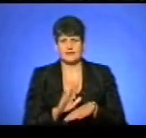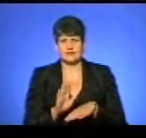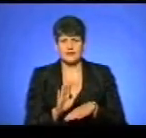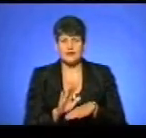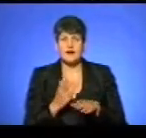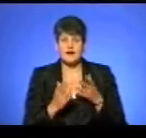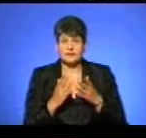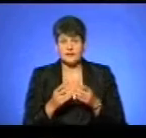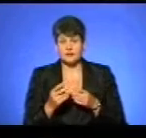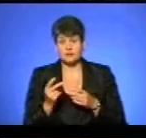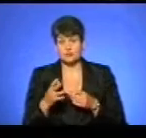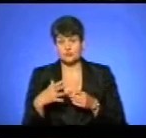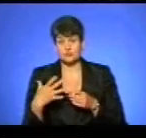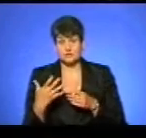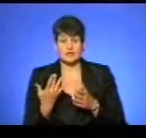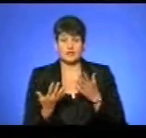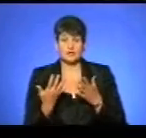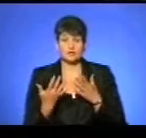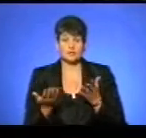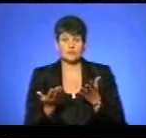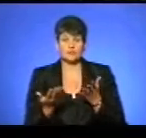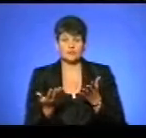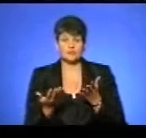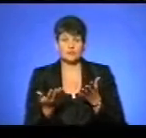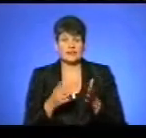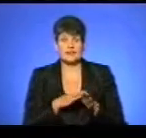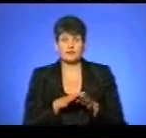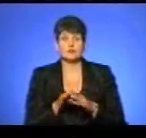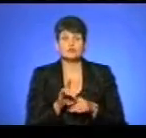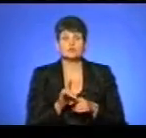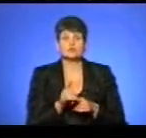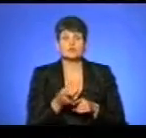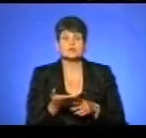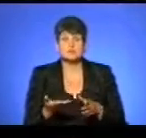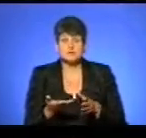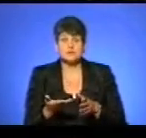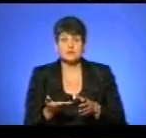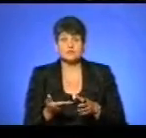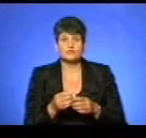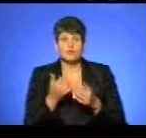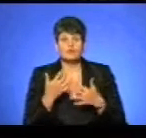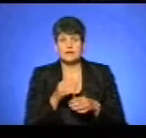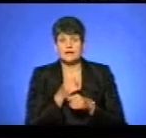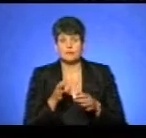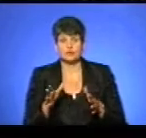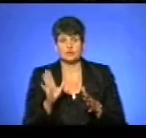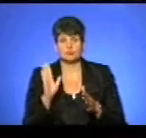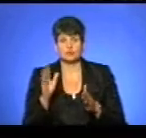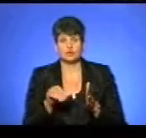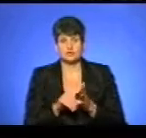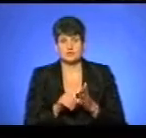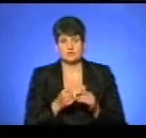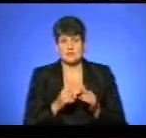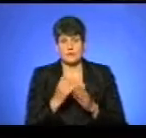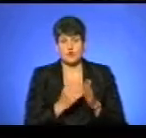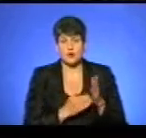Але з другого боку, якщо людина якусь вимогу не виконала на якомусь етапі, то вона вже не може бути учасником тієї програми.